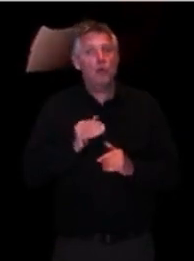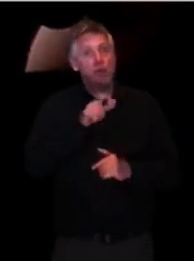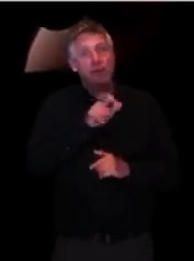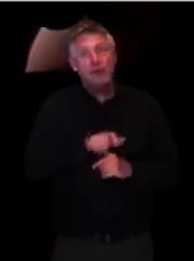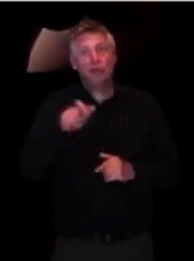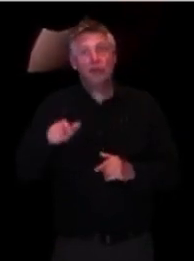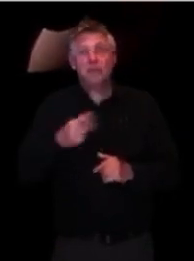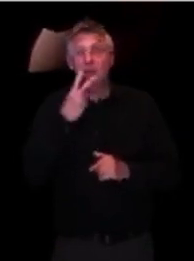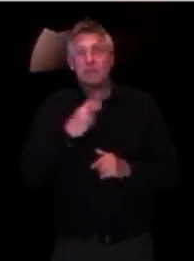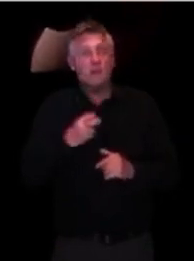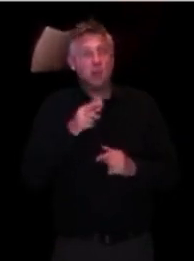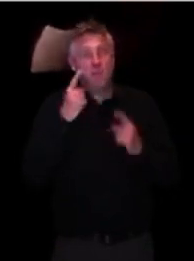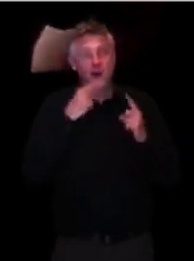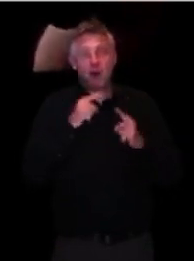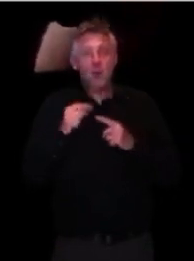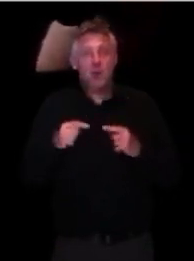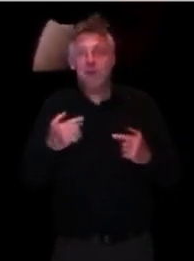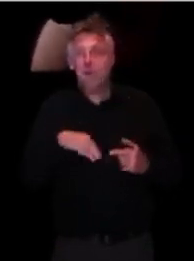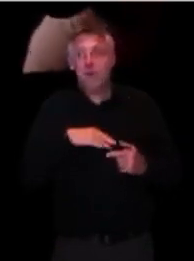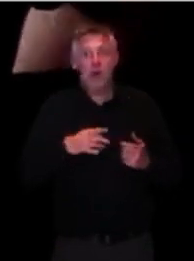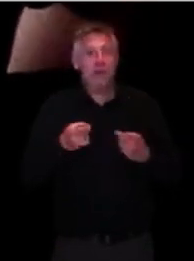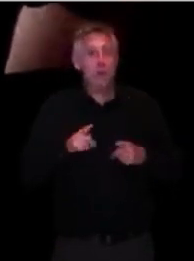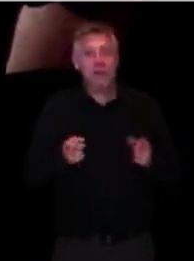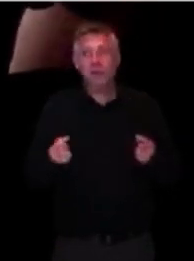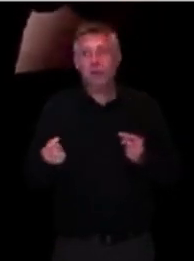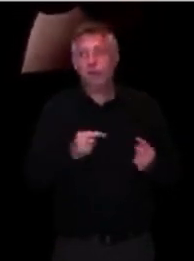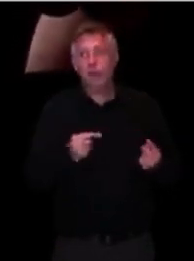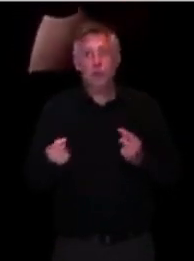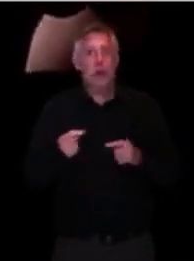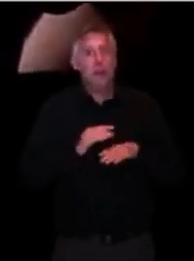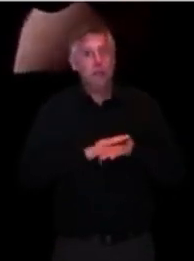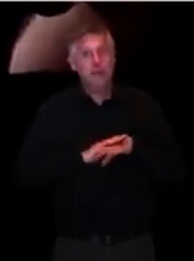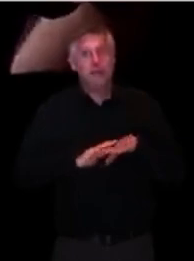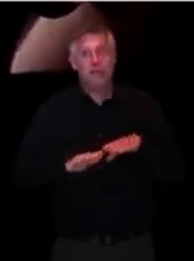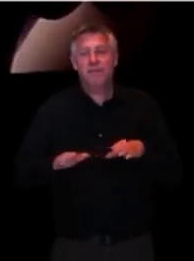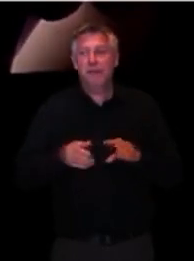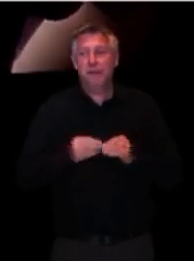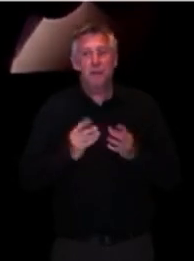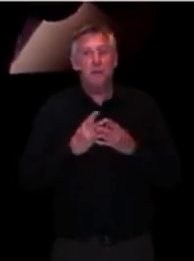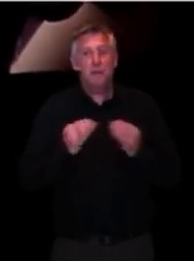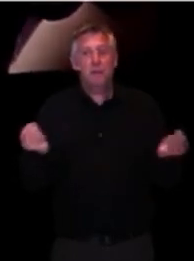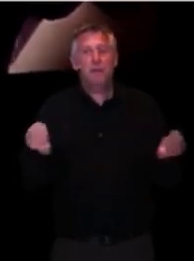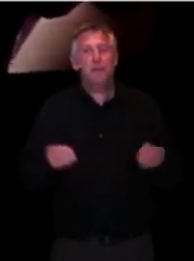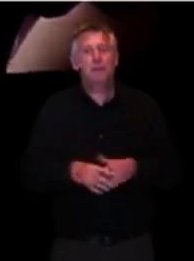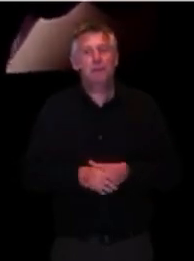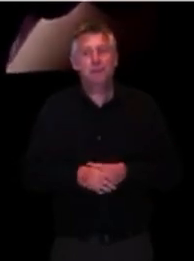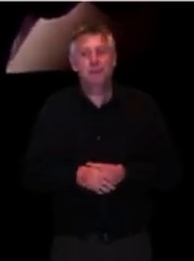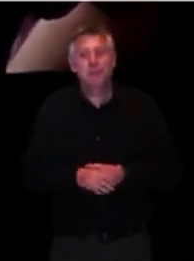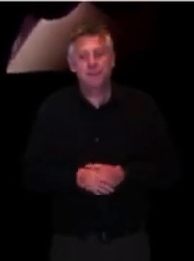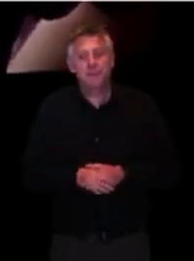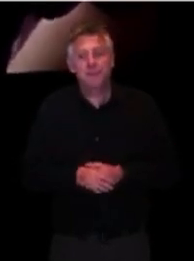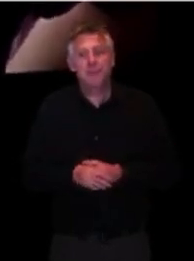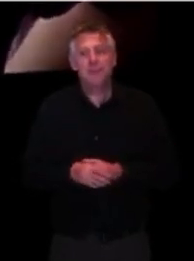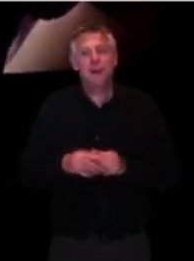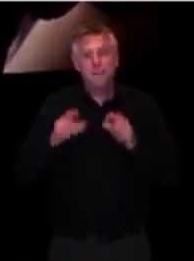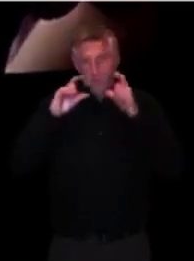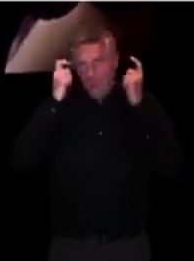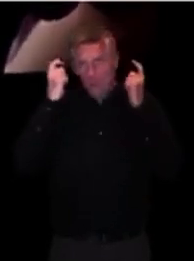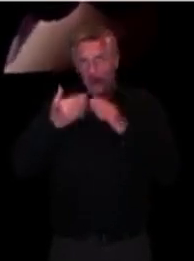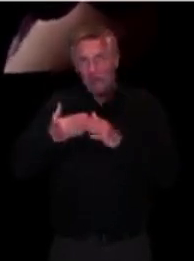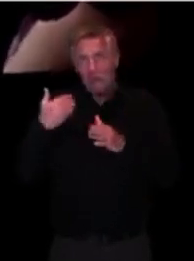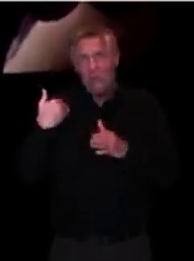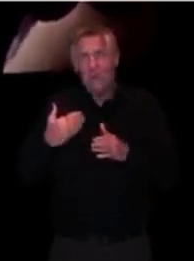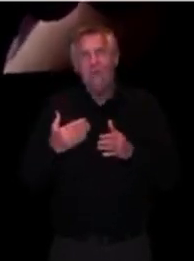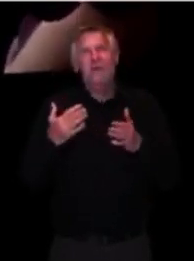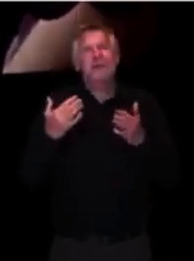pacifiquement je voudrais quand même revenir là-dessus Monsieur le Maire juste pour vous rappeler commanda précédent vous étiez 10 nous sommes